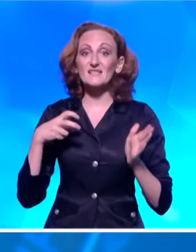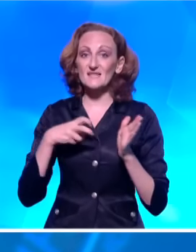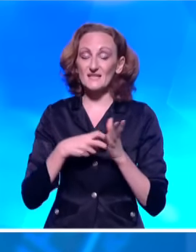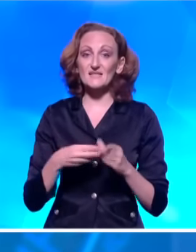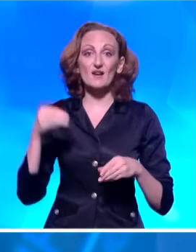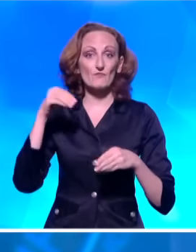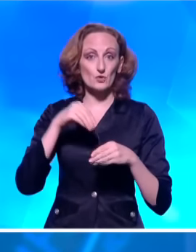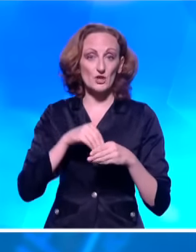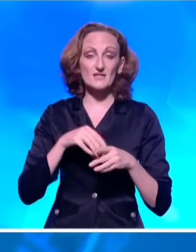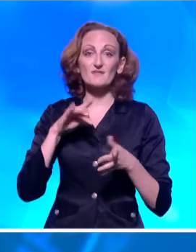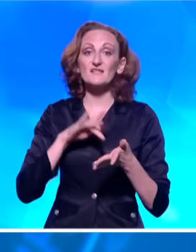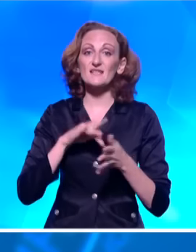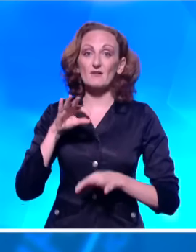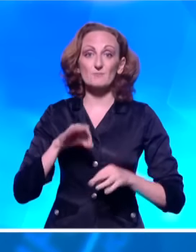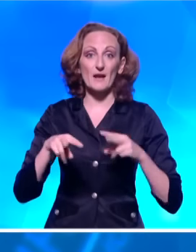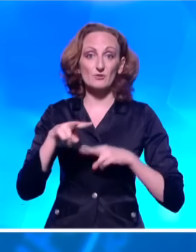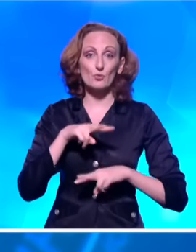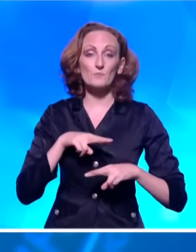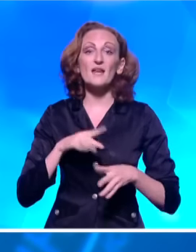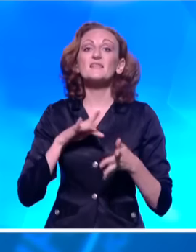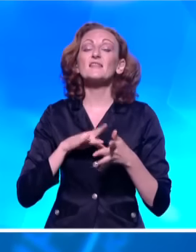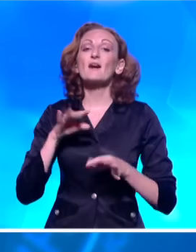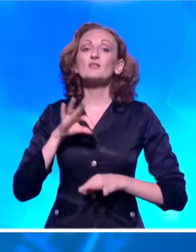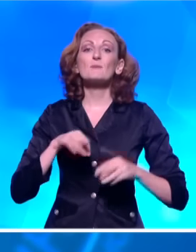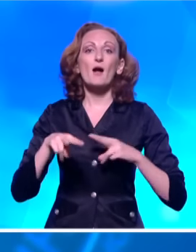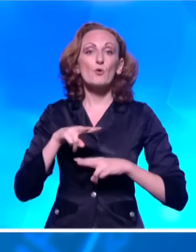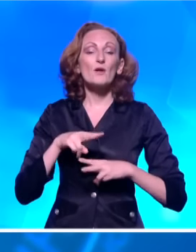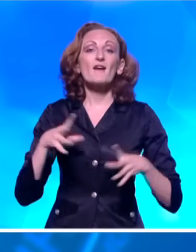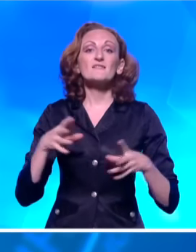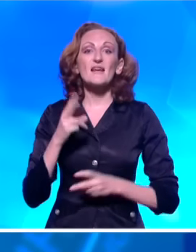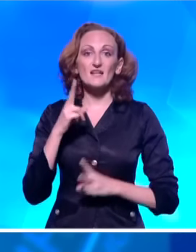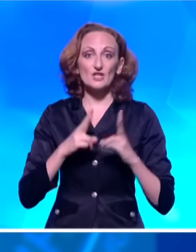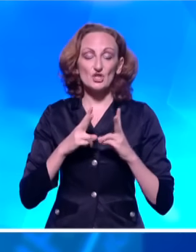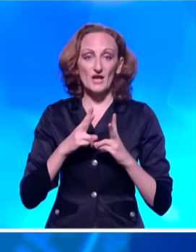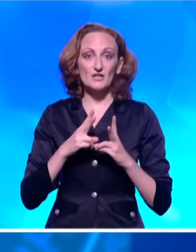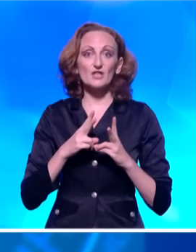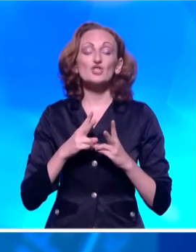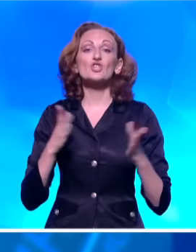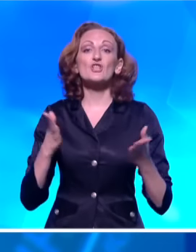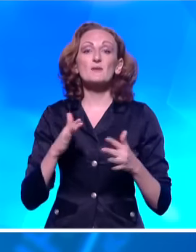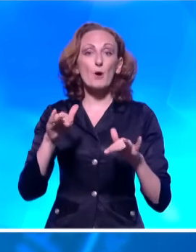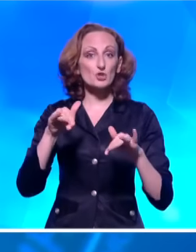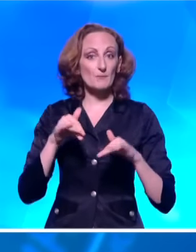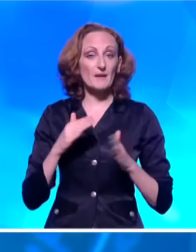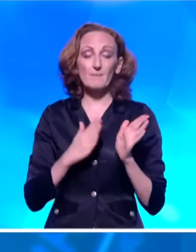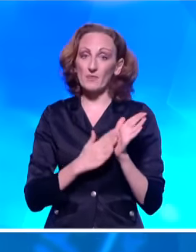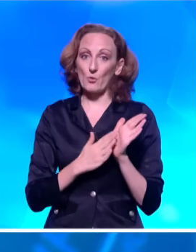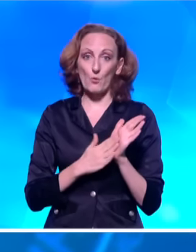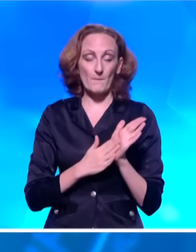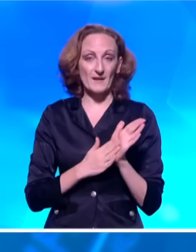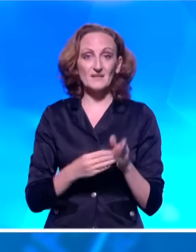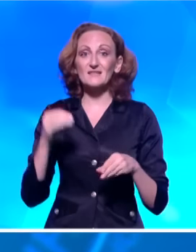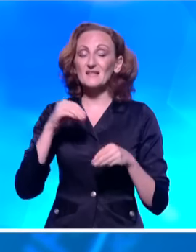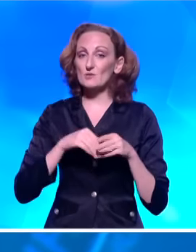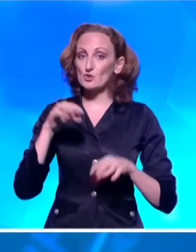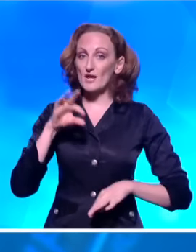в ЦИК. Централната избирателна комисия взе решение, че ще започне да приема документи за регистрация на партии и коалиции за участие в